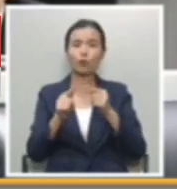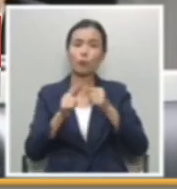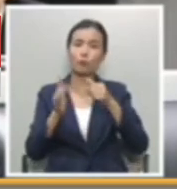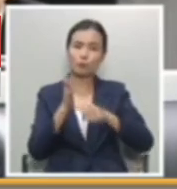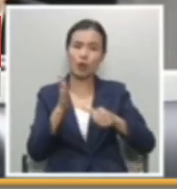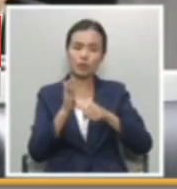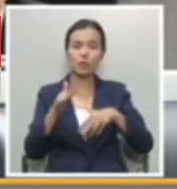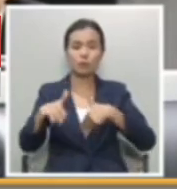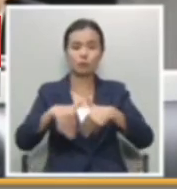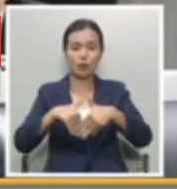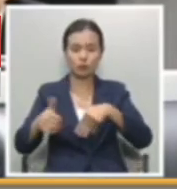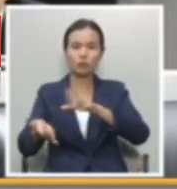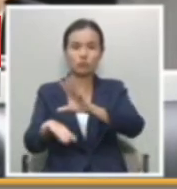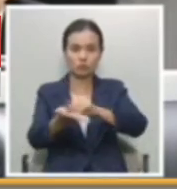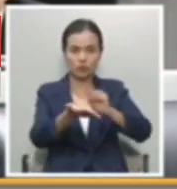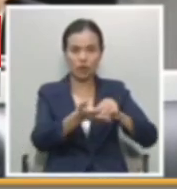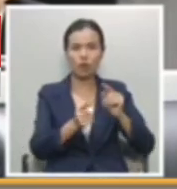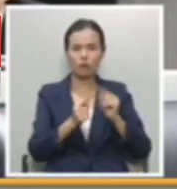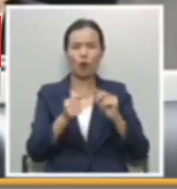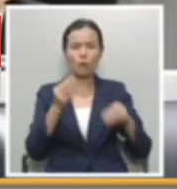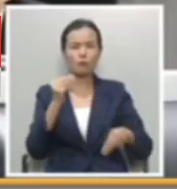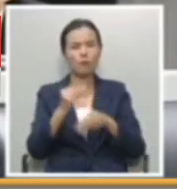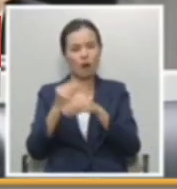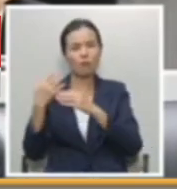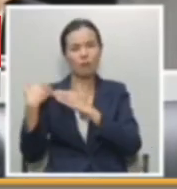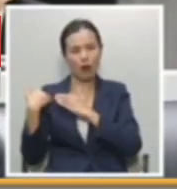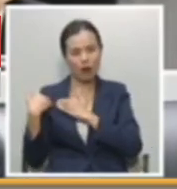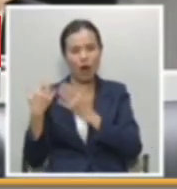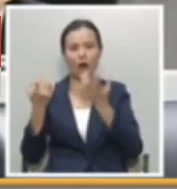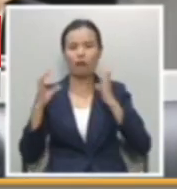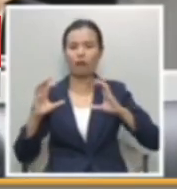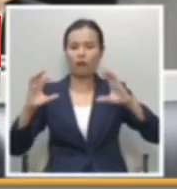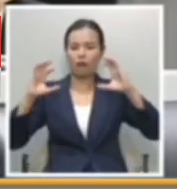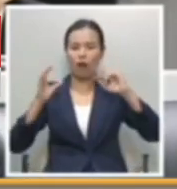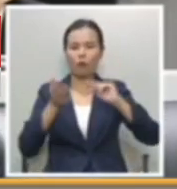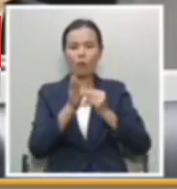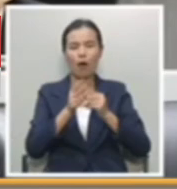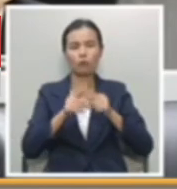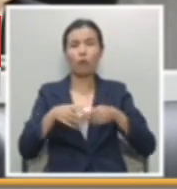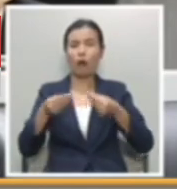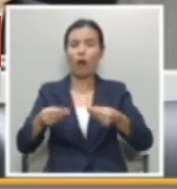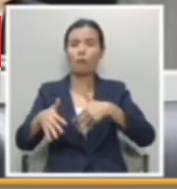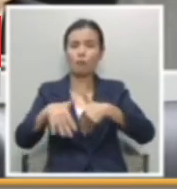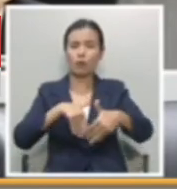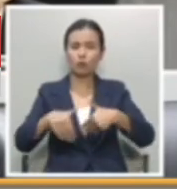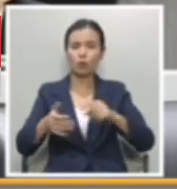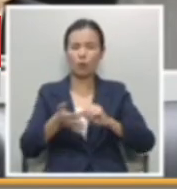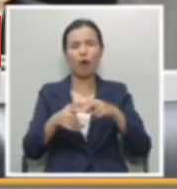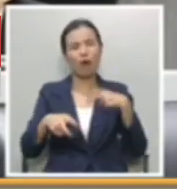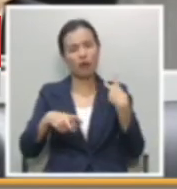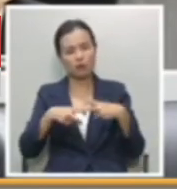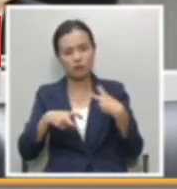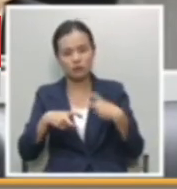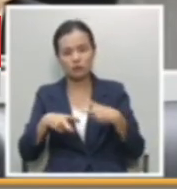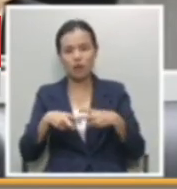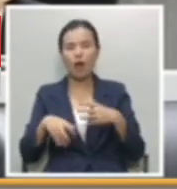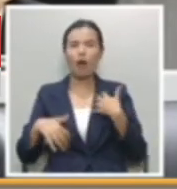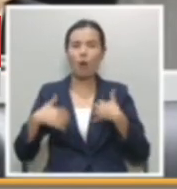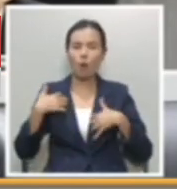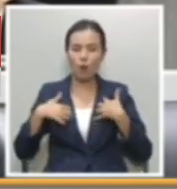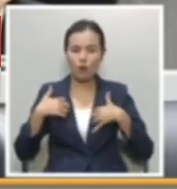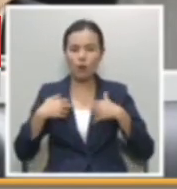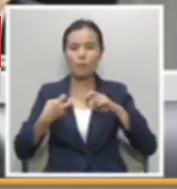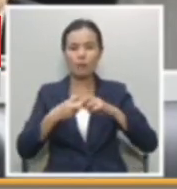เนี่ยไปเก็บกับพี่น้องประชาชนเนี่ยเป็นการเพิ่มภาระรัดตรึงให้พี่น้องประชาชนเนี่ยเกิดความลำบากยากแค้นมากยิ่งขึ้นจากที่เป็น